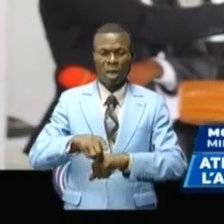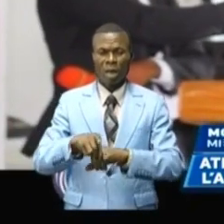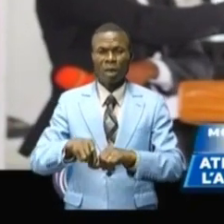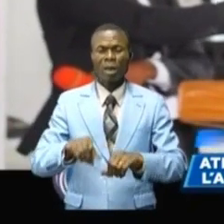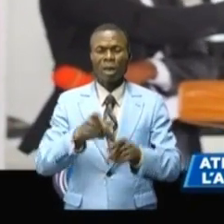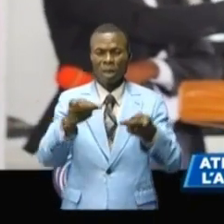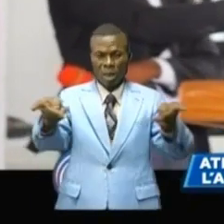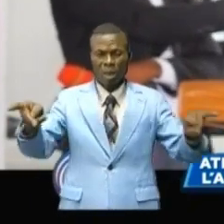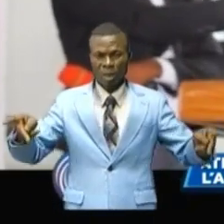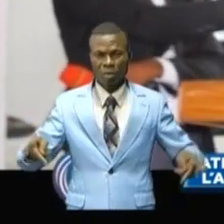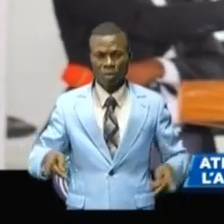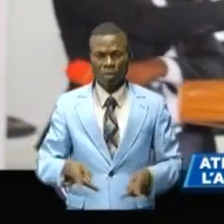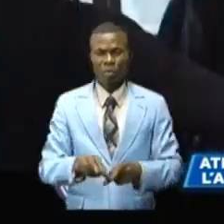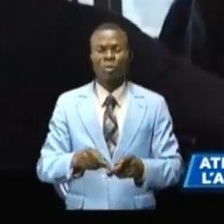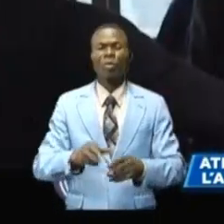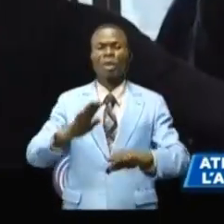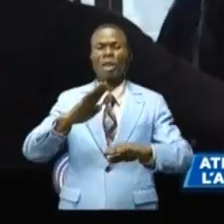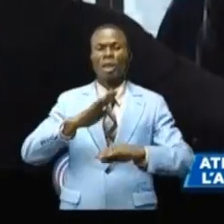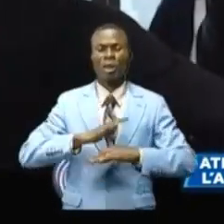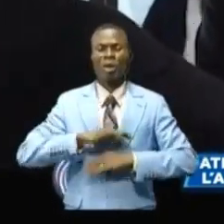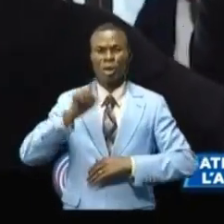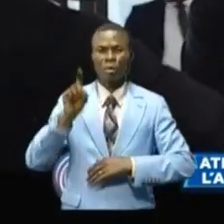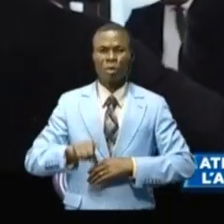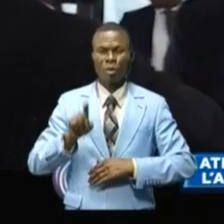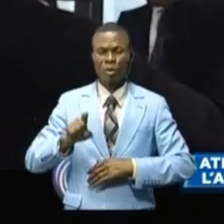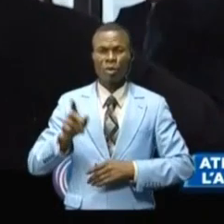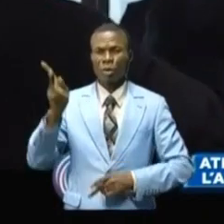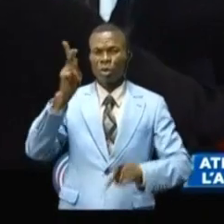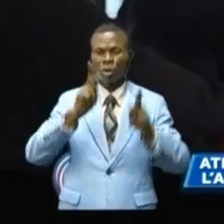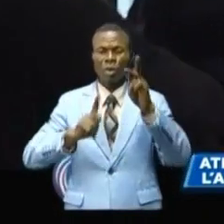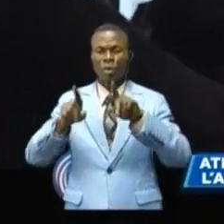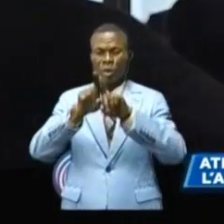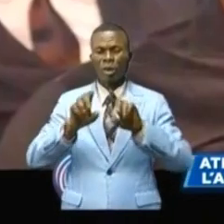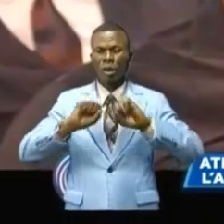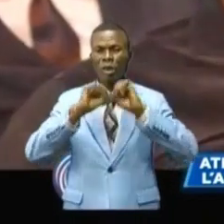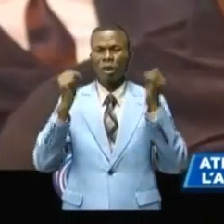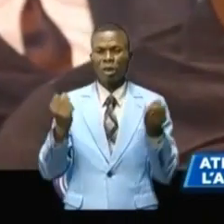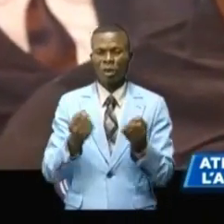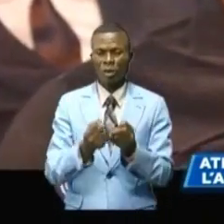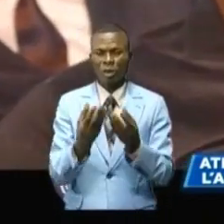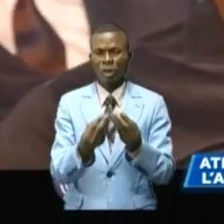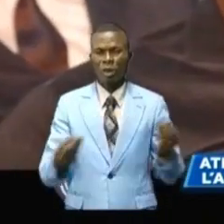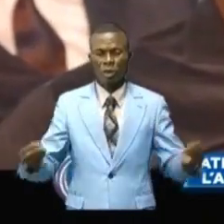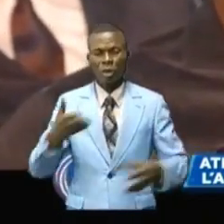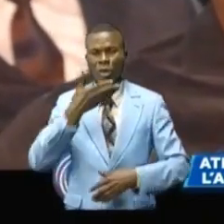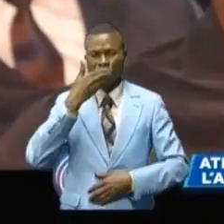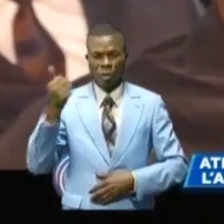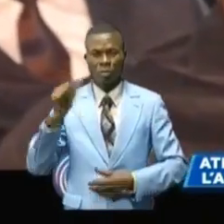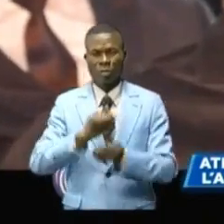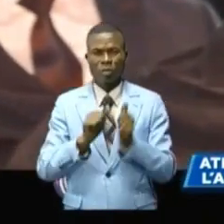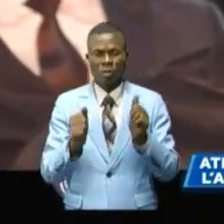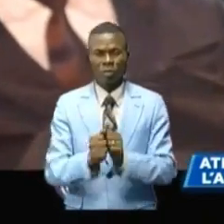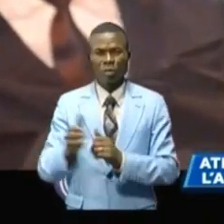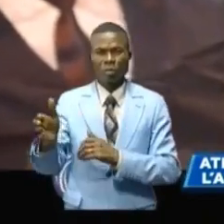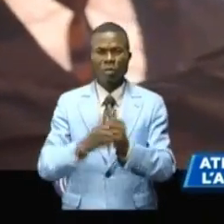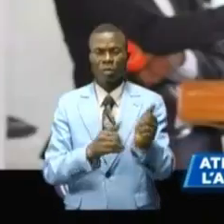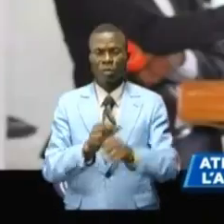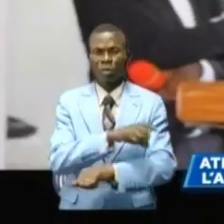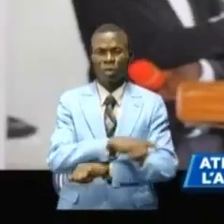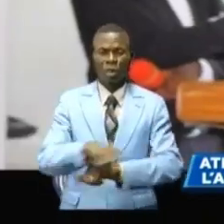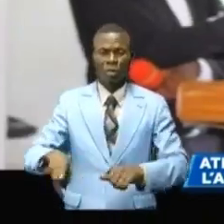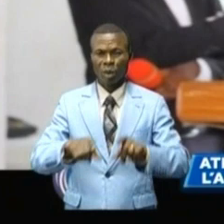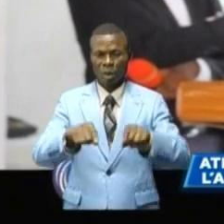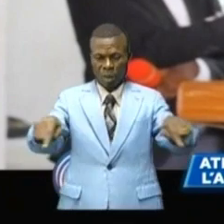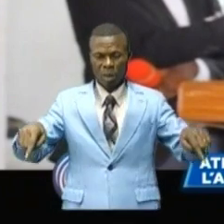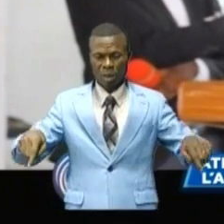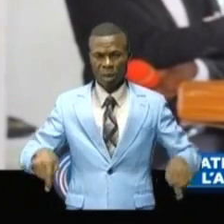et répondre aux besoins de notre société. Des solutions idoines aux problèmes qui rongent l'administration foncière,